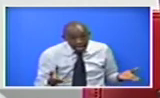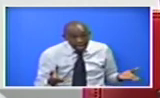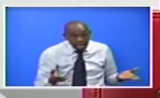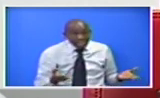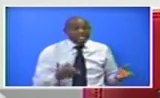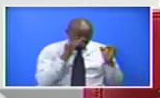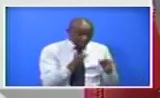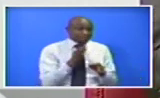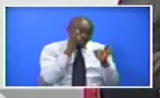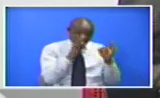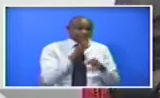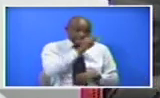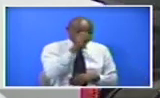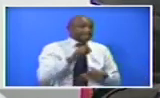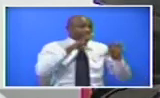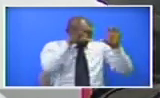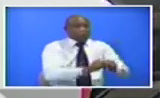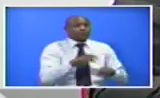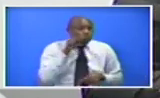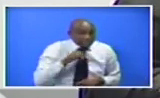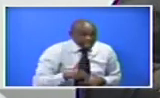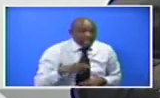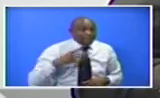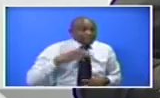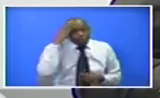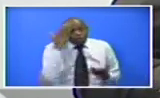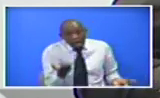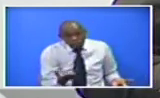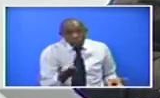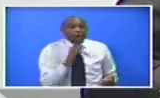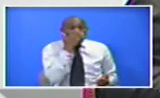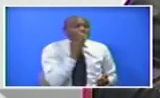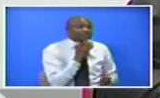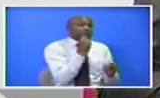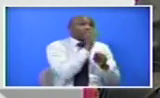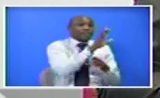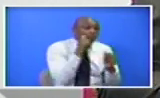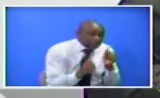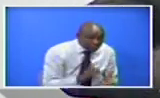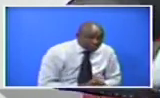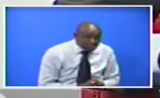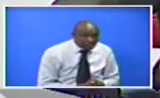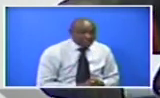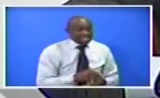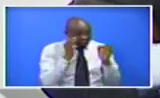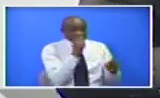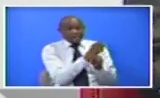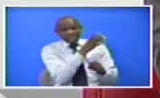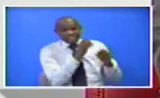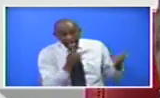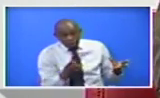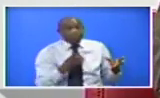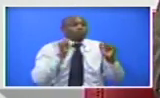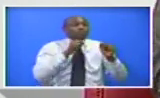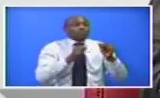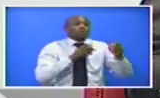NASA itachukua, tuseme itachukua uongozi leo, watu watajua Mudavadi kazi yake ni nini? Hata asipotenda kazi vilivyo atashikiwa